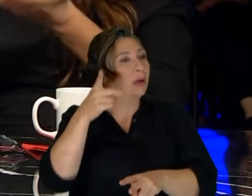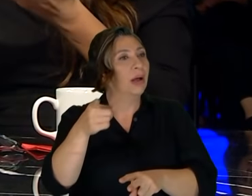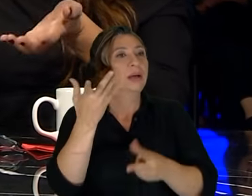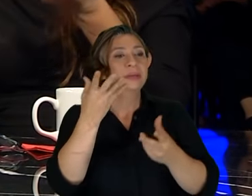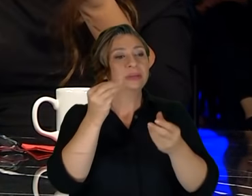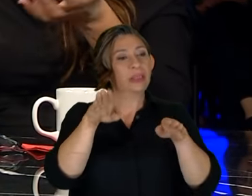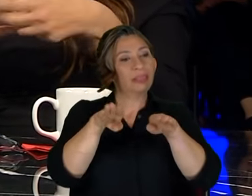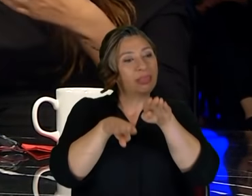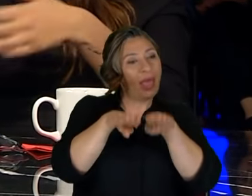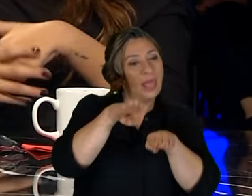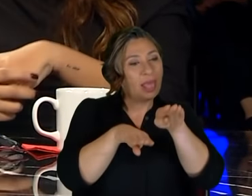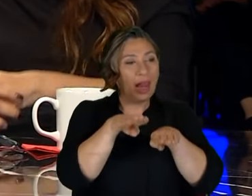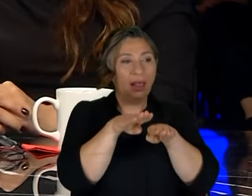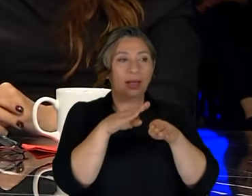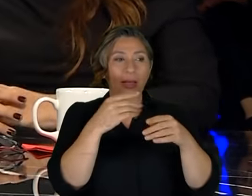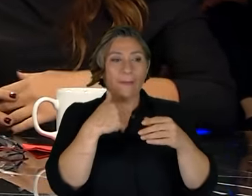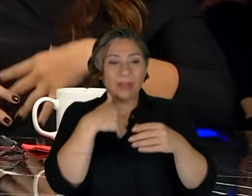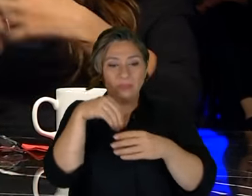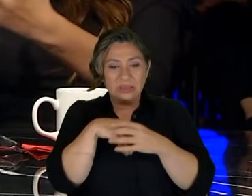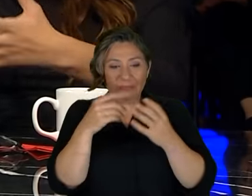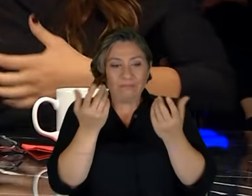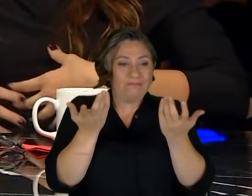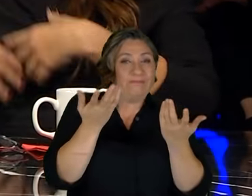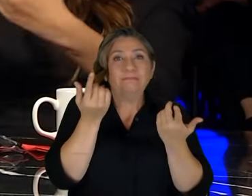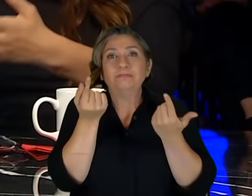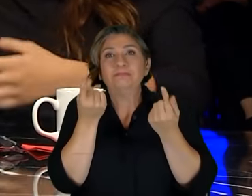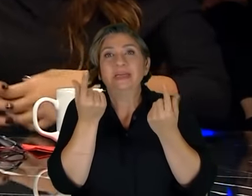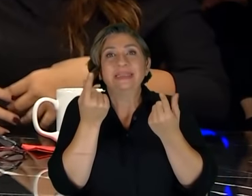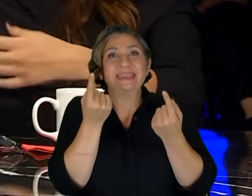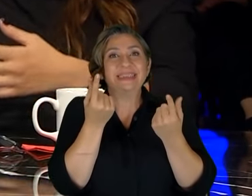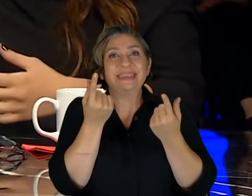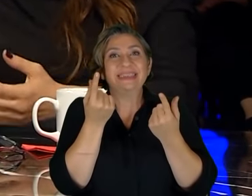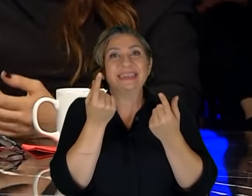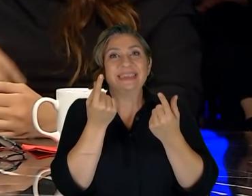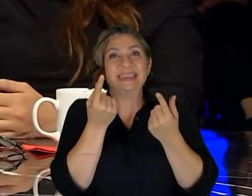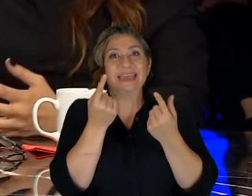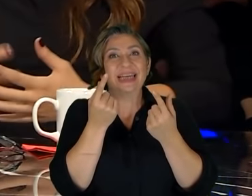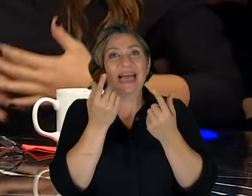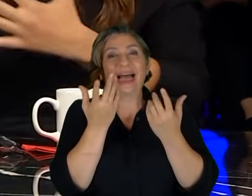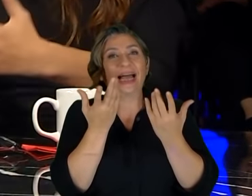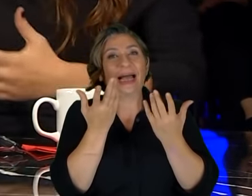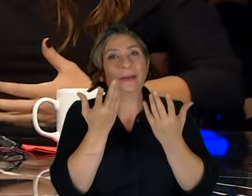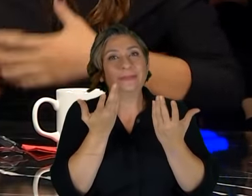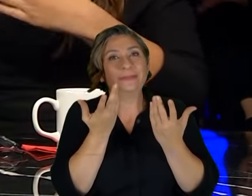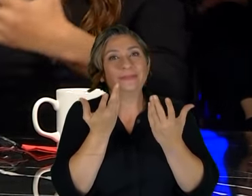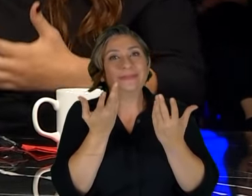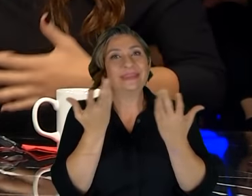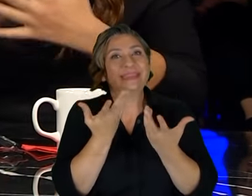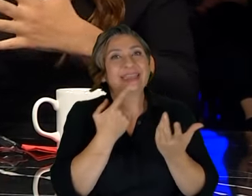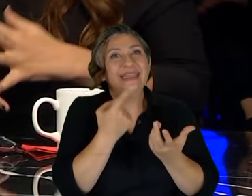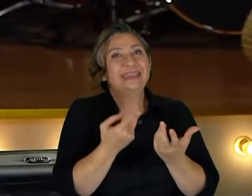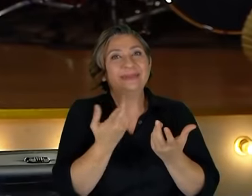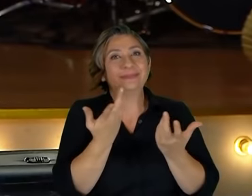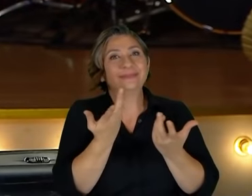böyle dengelemeye çalışmak benim için böyle zaten bir ne derler challenge değil ne yani bir ne denir